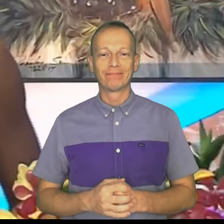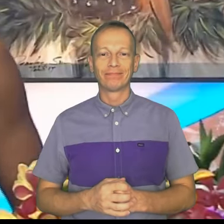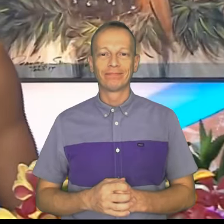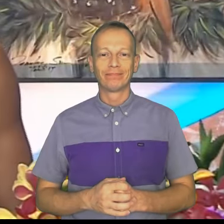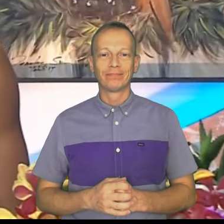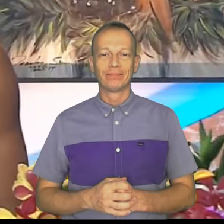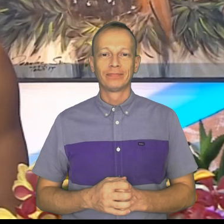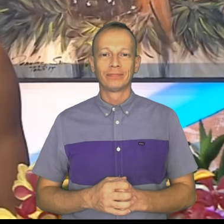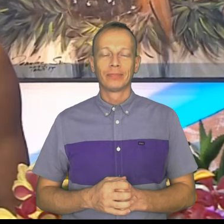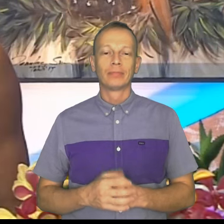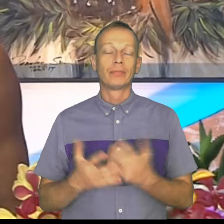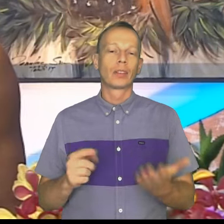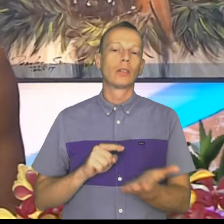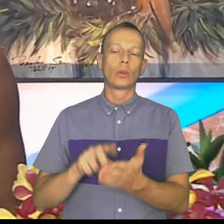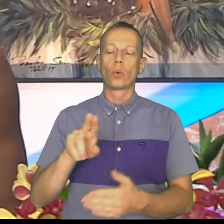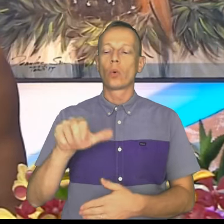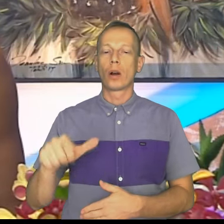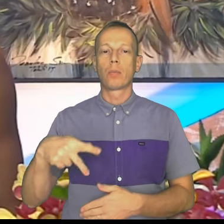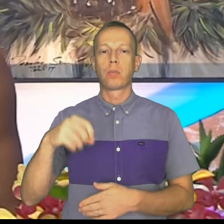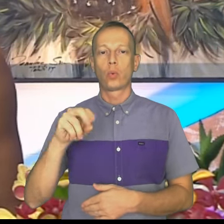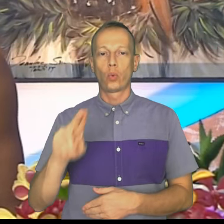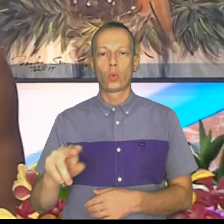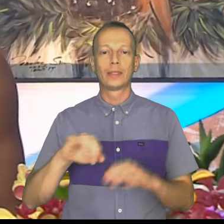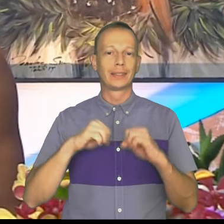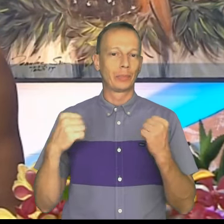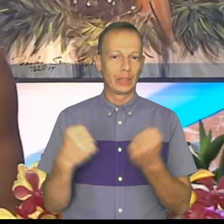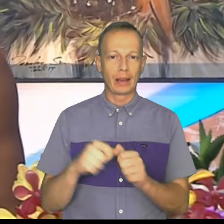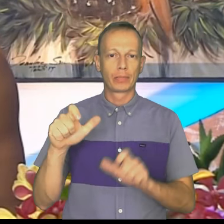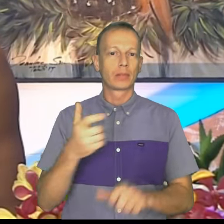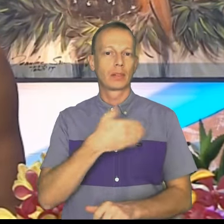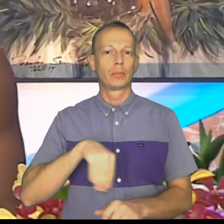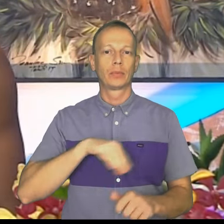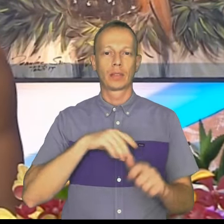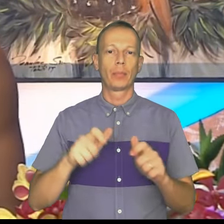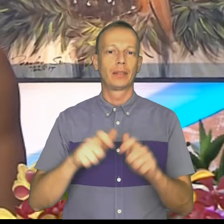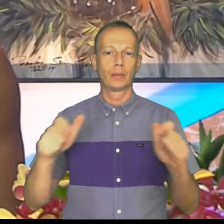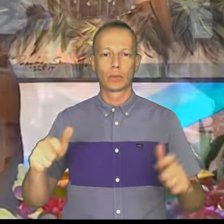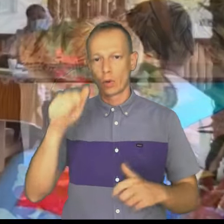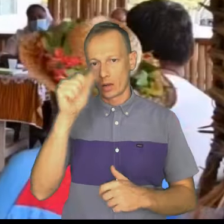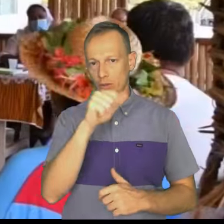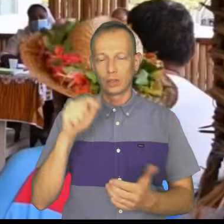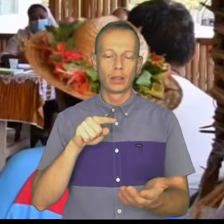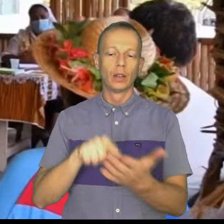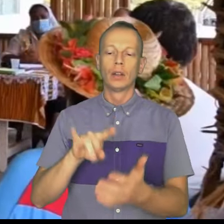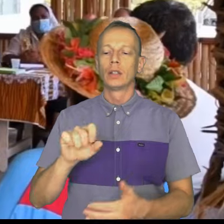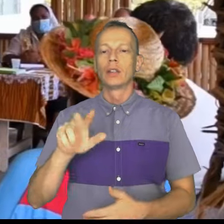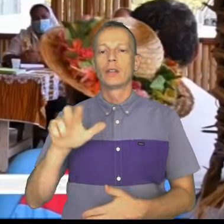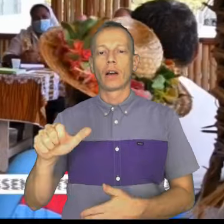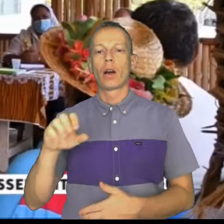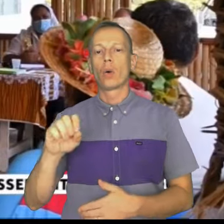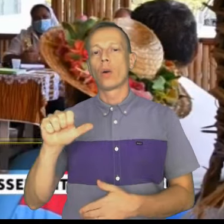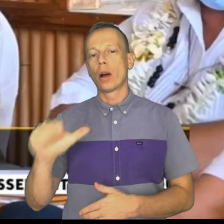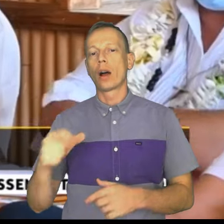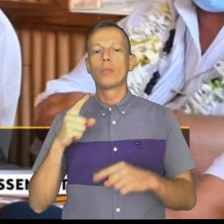Voilà et puis on s'arrête à Ouapo, ce séminaire entre les responsables des établissements catholiques de Hiva Oua, Nuku Hiva